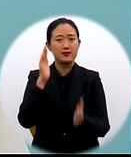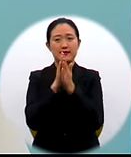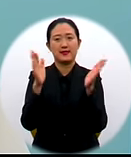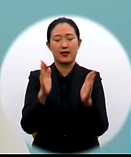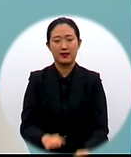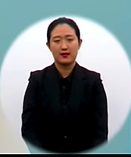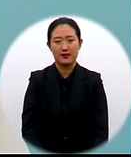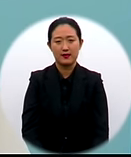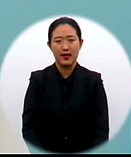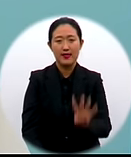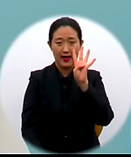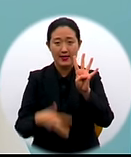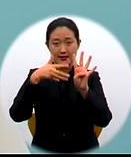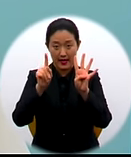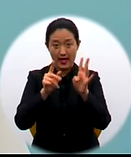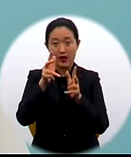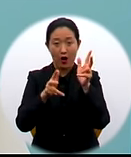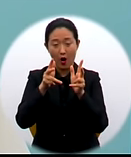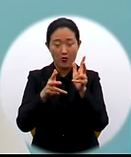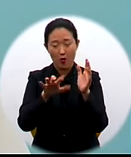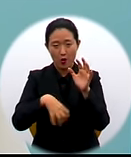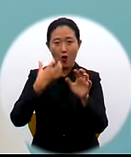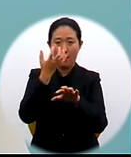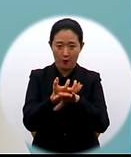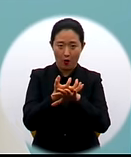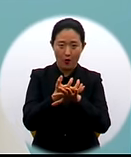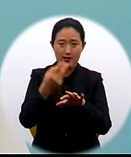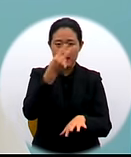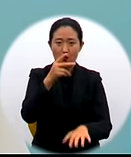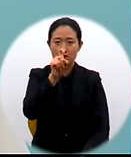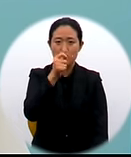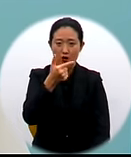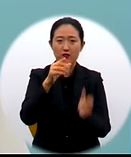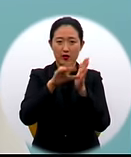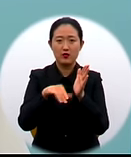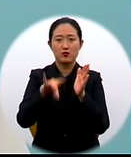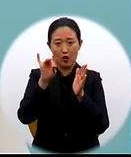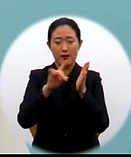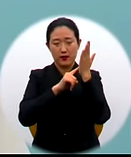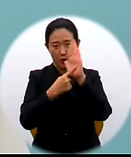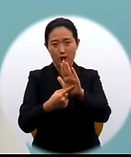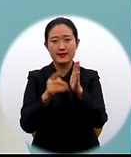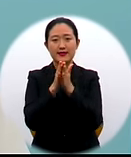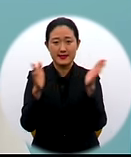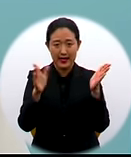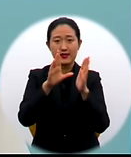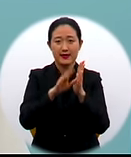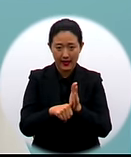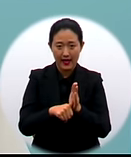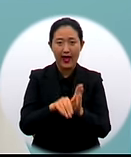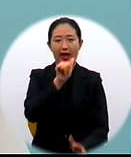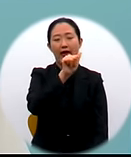10년도 되지 않아요. 2016년에 처음으로 등장하기 시작했거든요. 그리고 그 무렵에 AI가 함께 등장했죠. 채 10년도 되지 않은